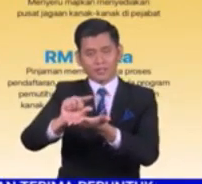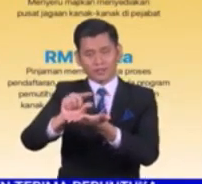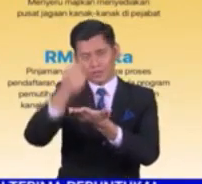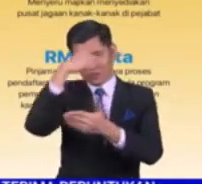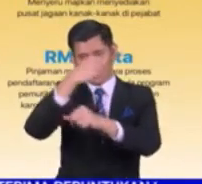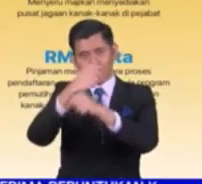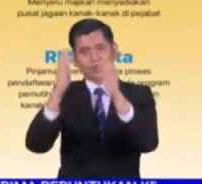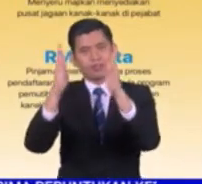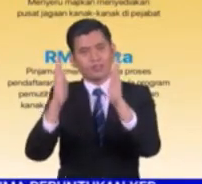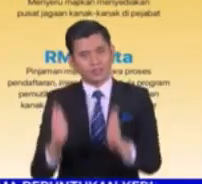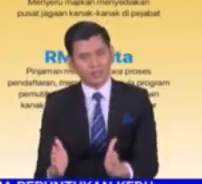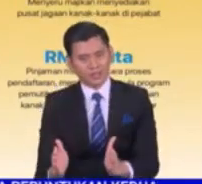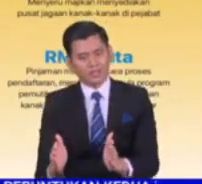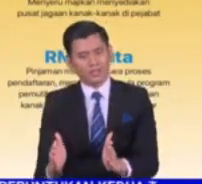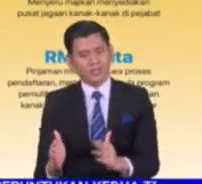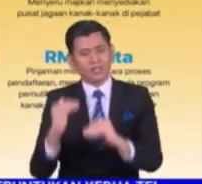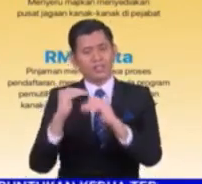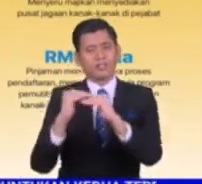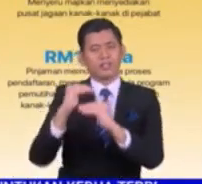pekerja. Dianggarkan lebih